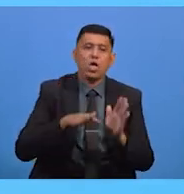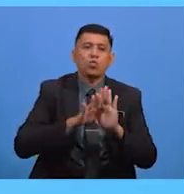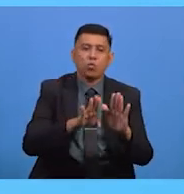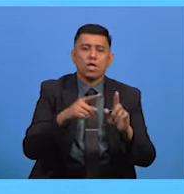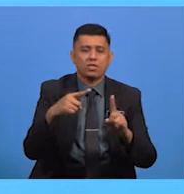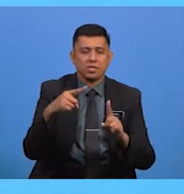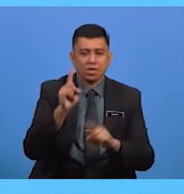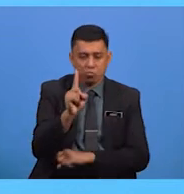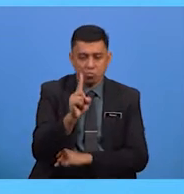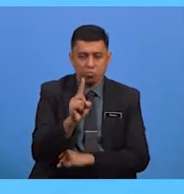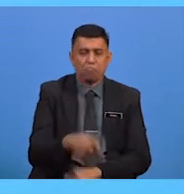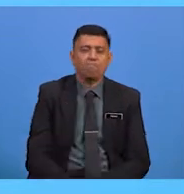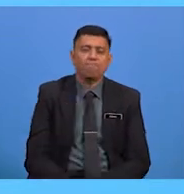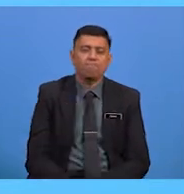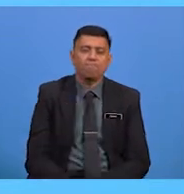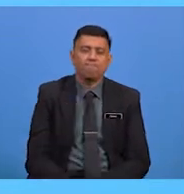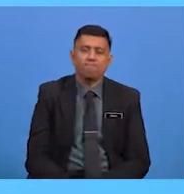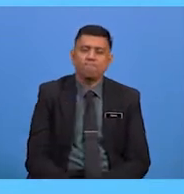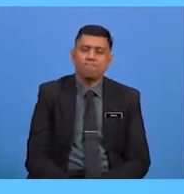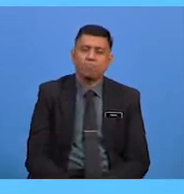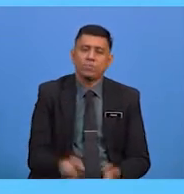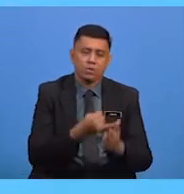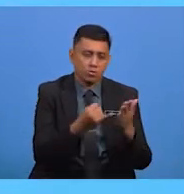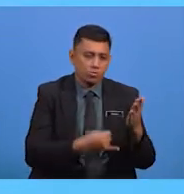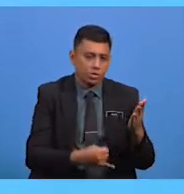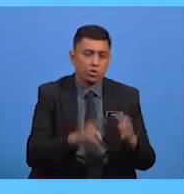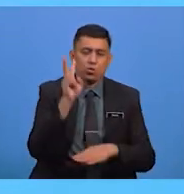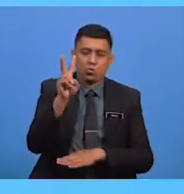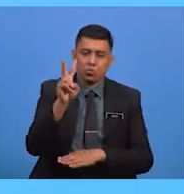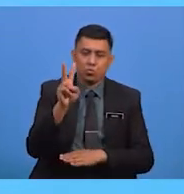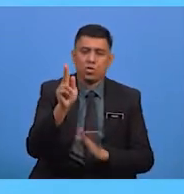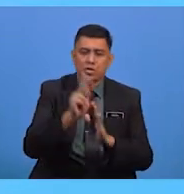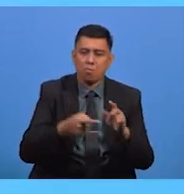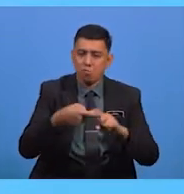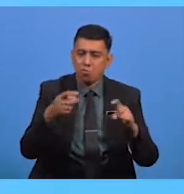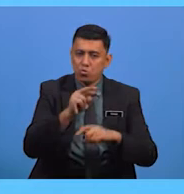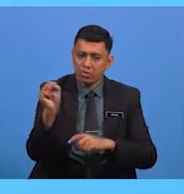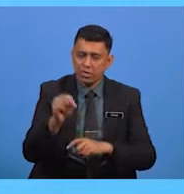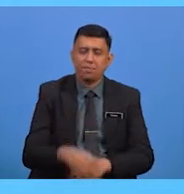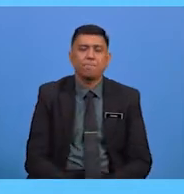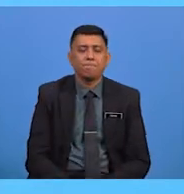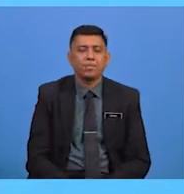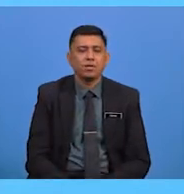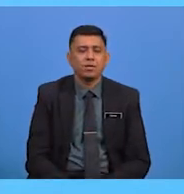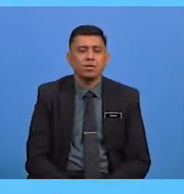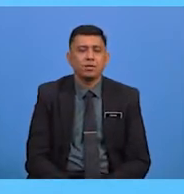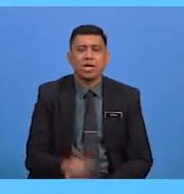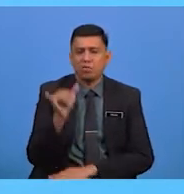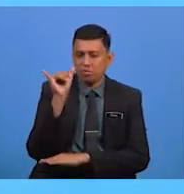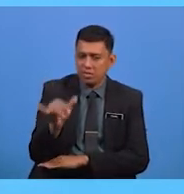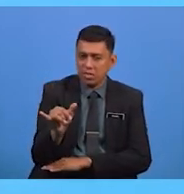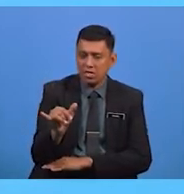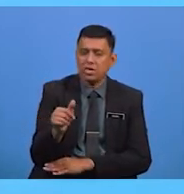Daripada simbol diamond ini, kita perlu melakarkan dua keputusan boolean. Bagi keputusan